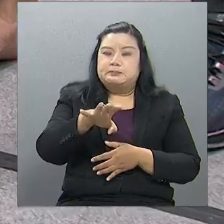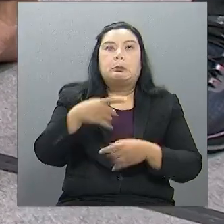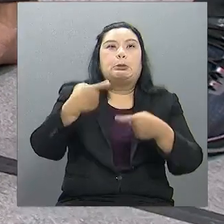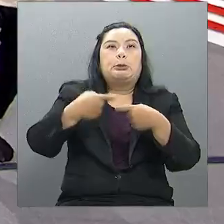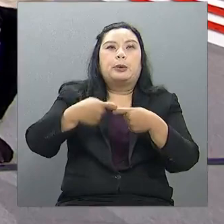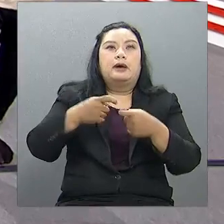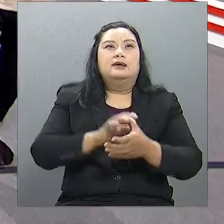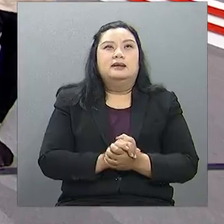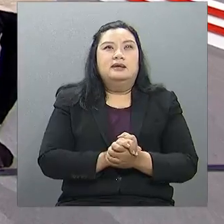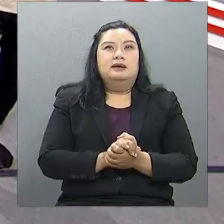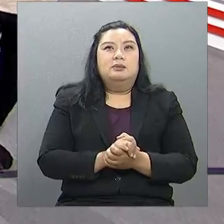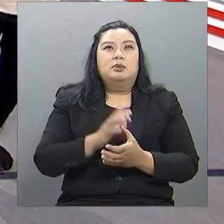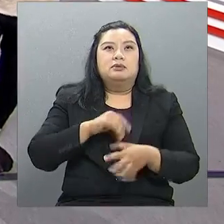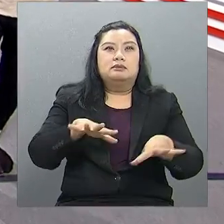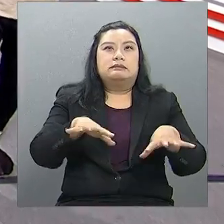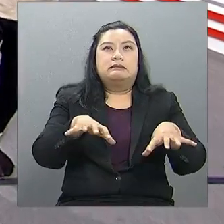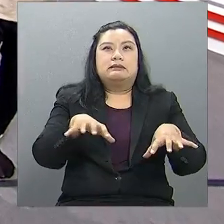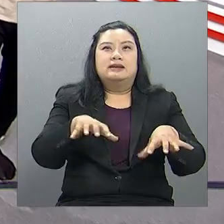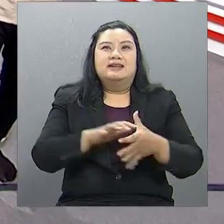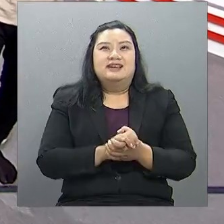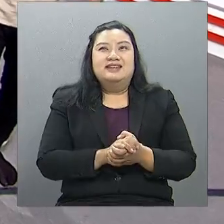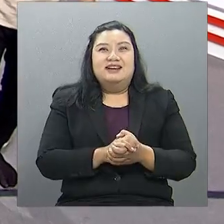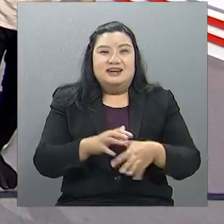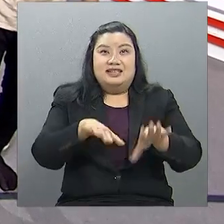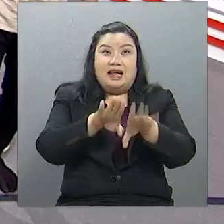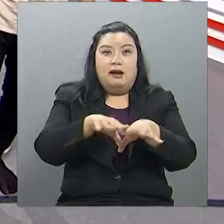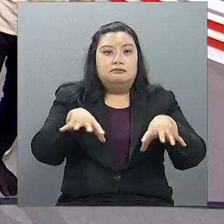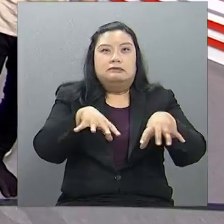ไ